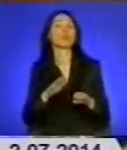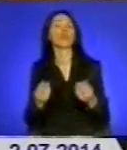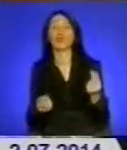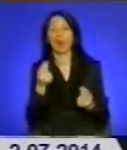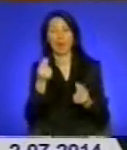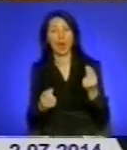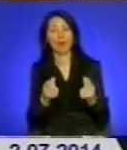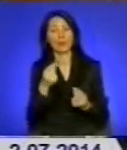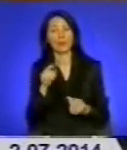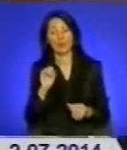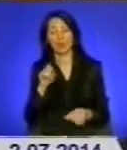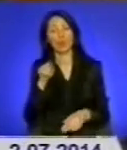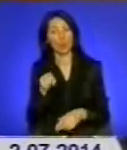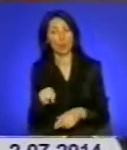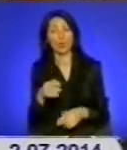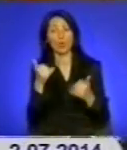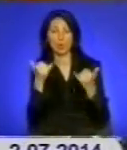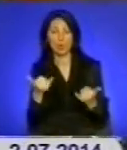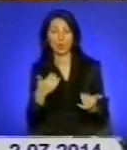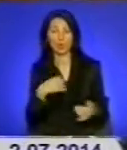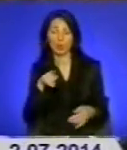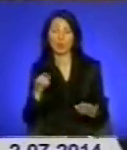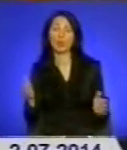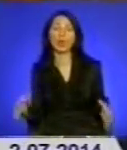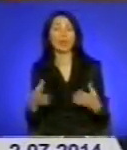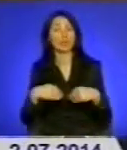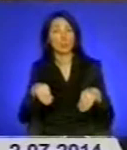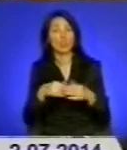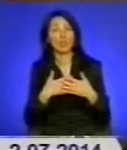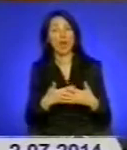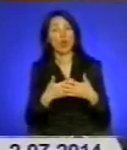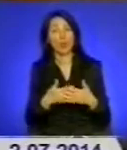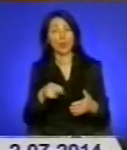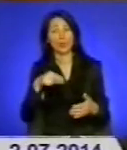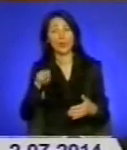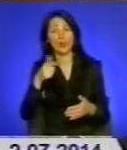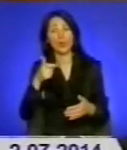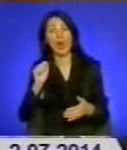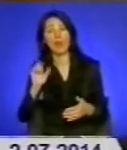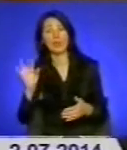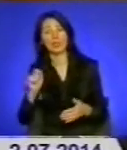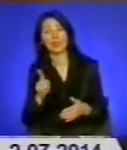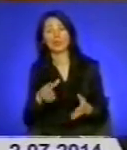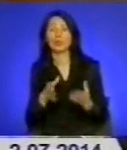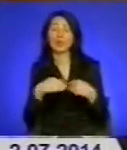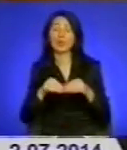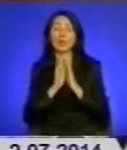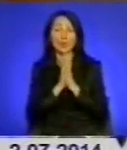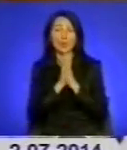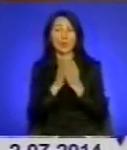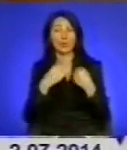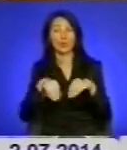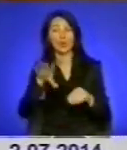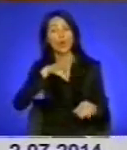і тому сьогодні ми тут зібралися громадою підгаєччини щоб спільною молитвою спільною духовною